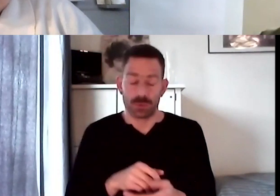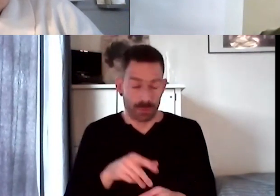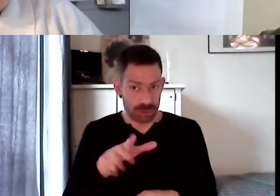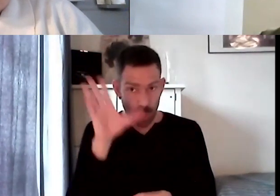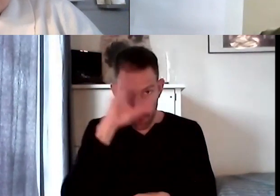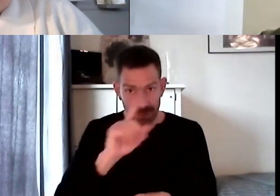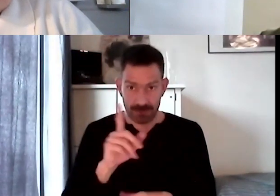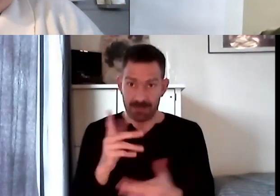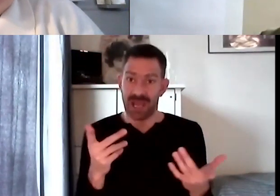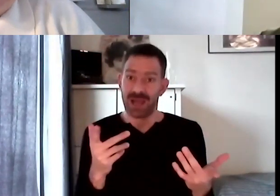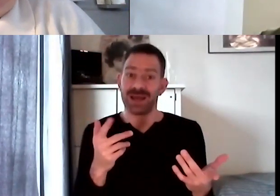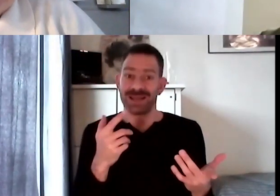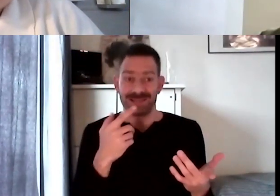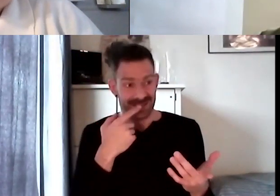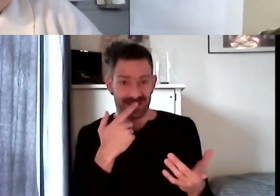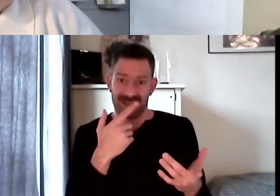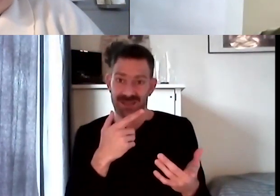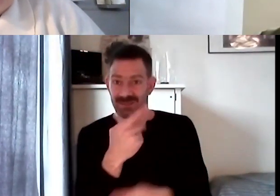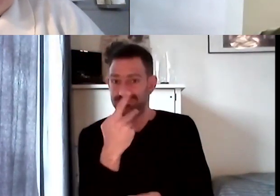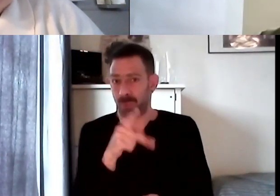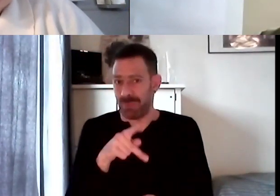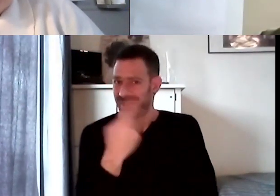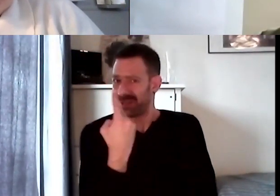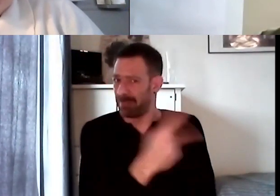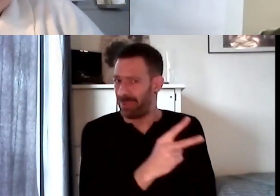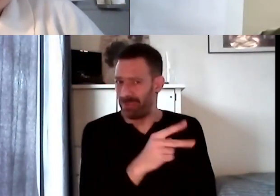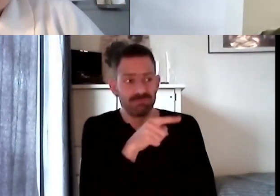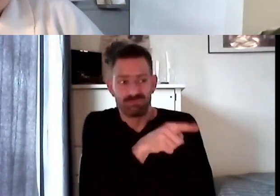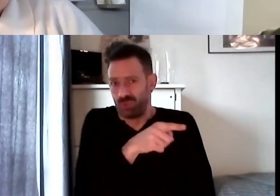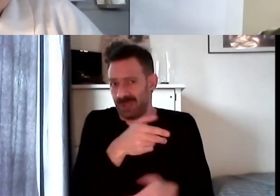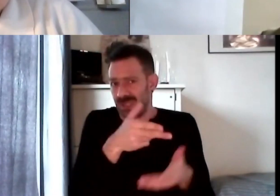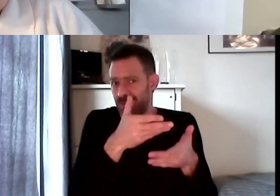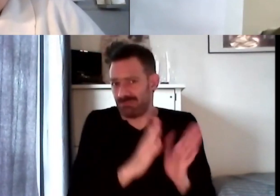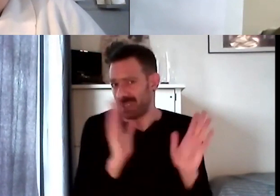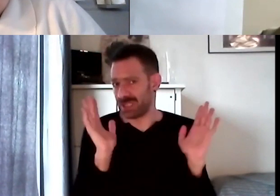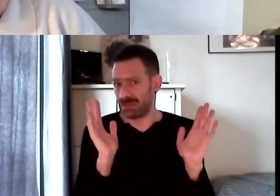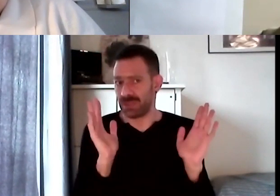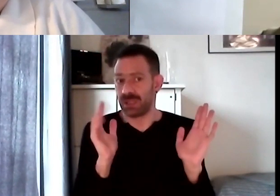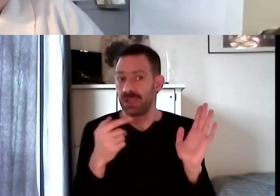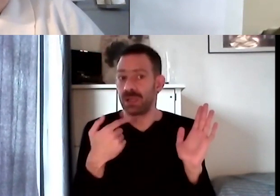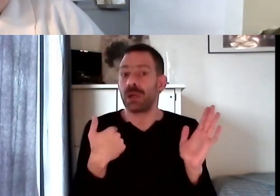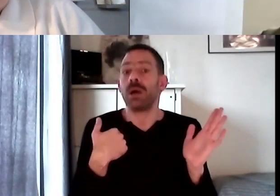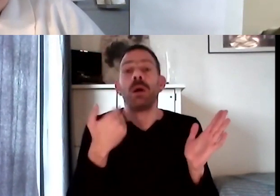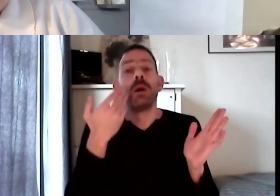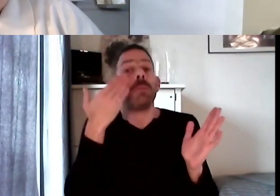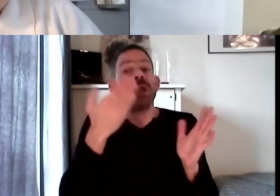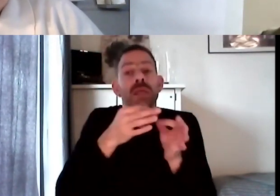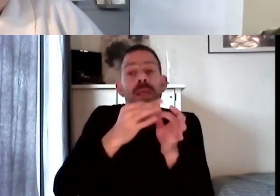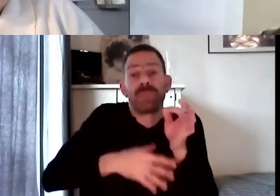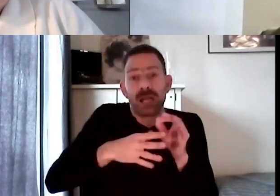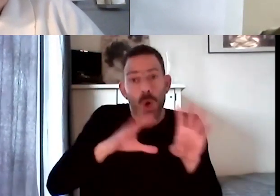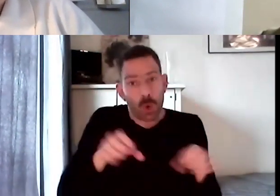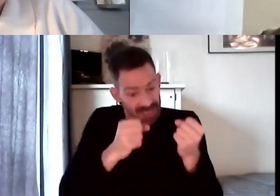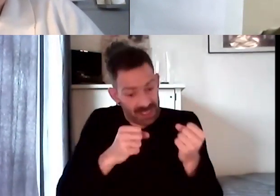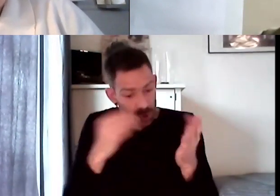c'est la priorité du bénéficiaire. Donc, c'est à lui de choisir. Effectivement, s'il est prouvé qu'il a ses compétences, bah, tant mieux, ça aidera peut-être.